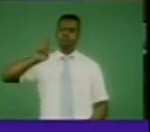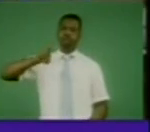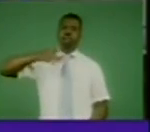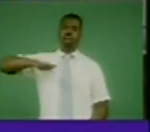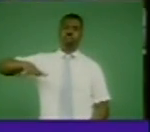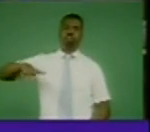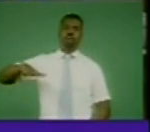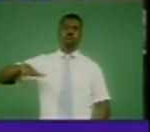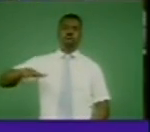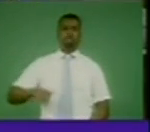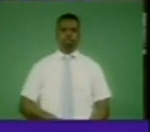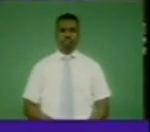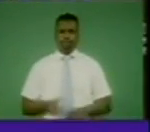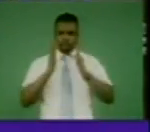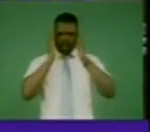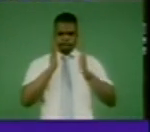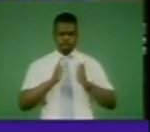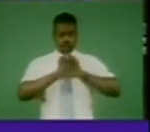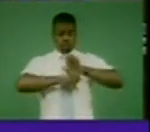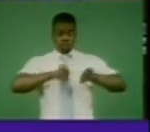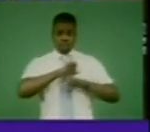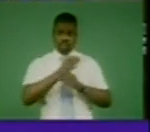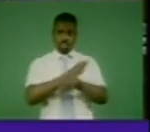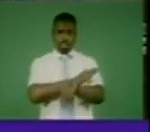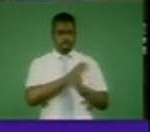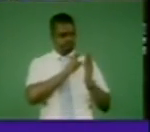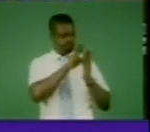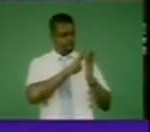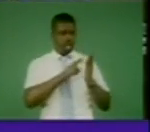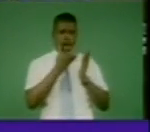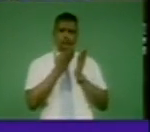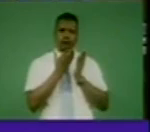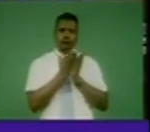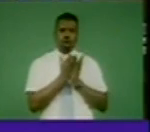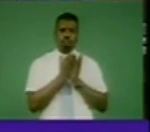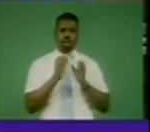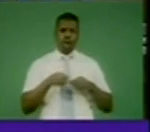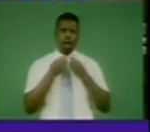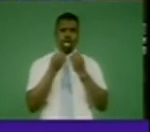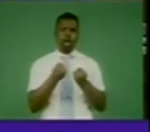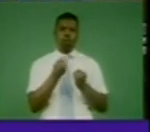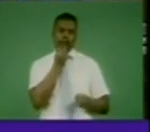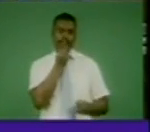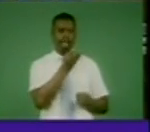Mheshimiwa mwenyekiti, kabla sijasoma matokeo, naomba nitoe taarifa